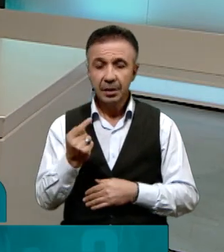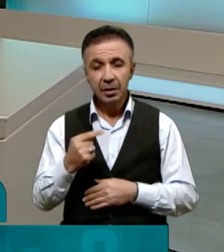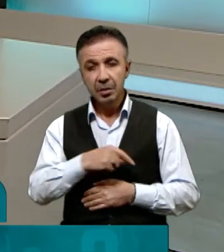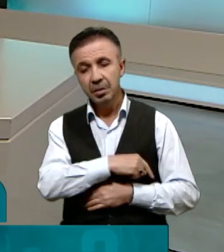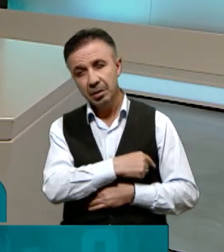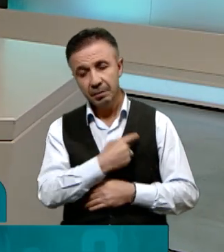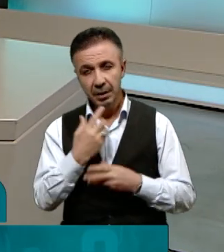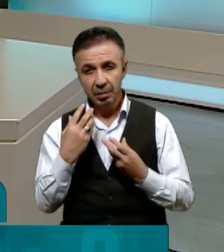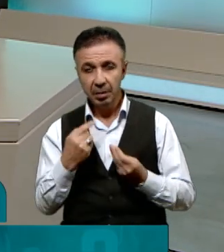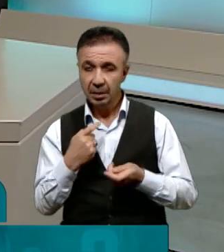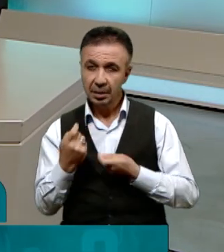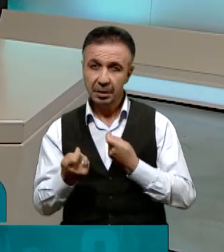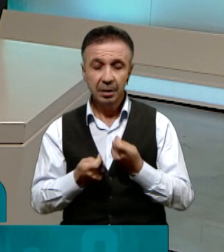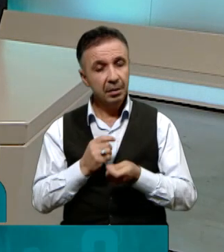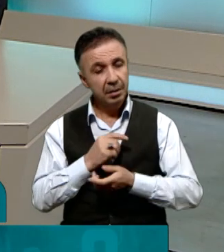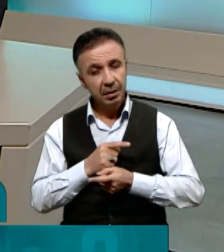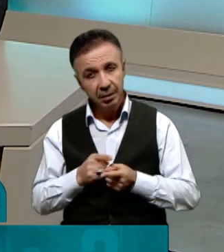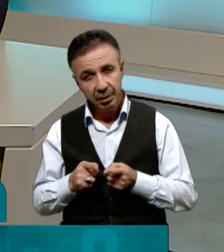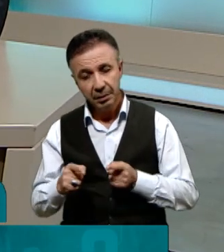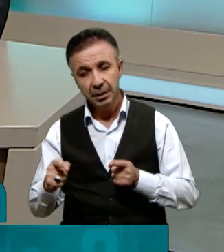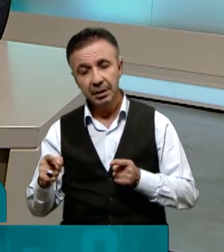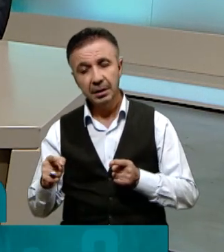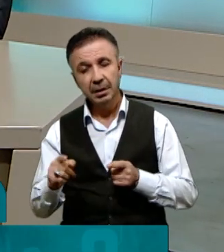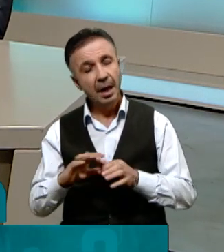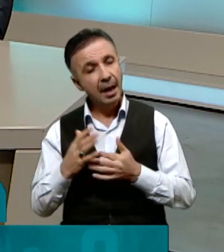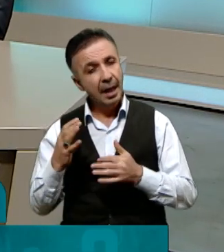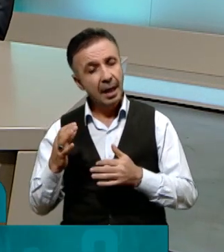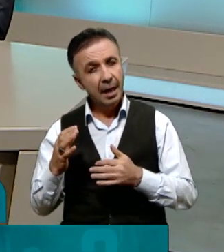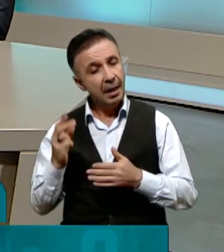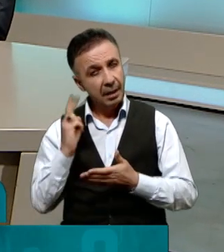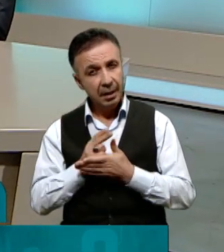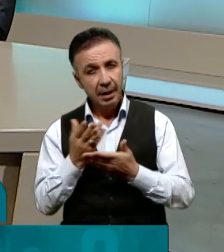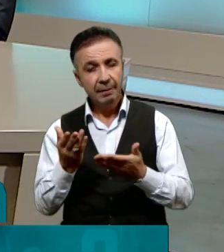mecrasında, işleyişinde sürerken ne belirler?